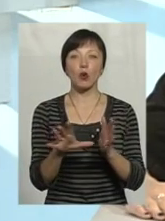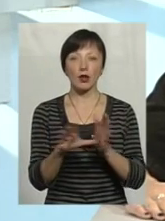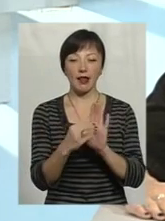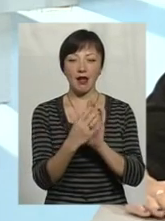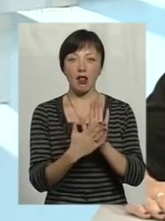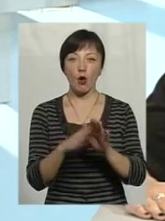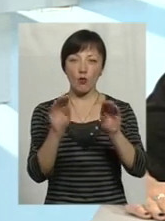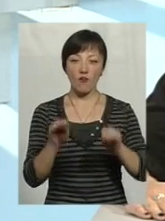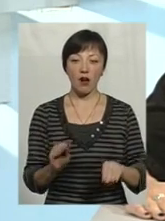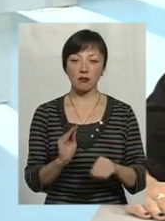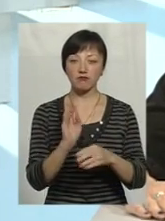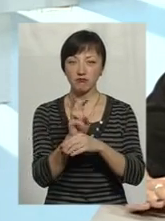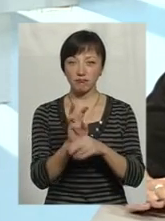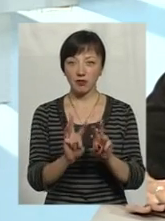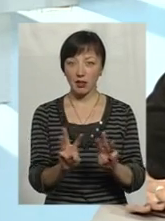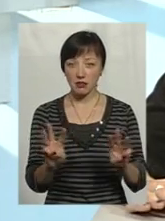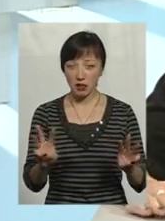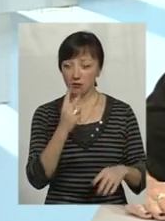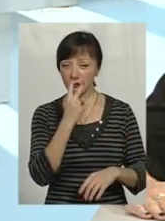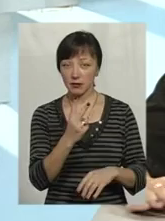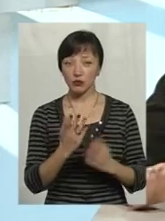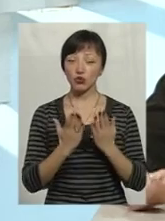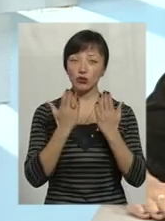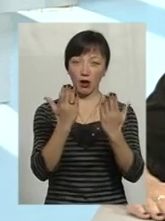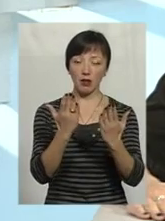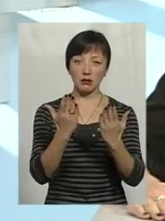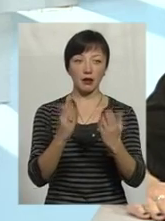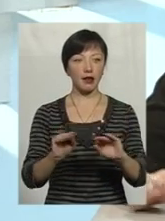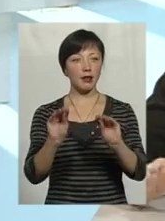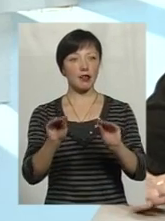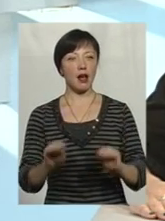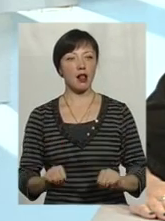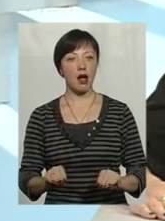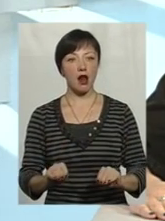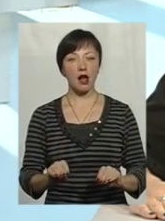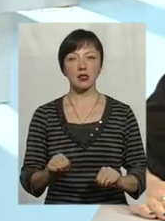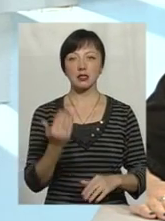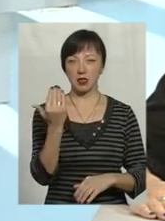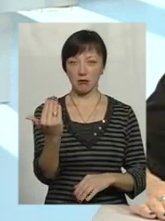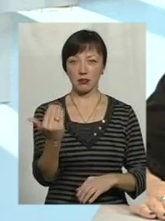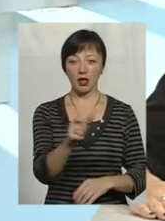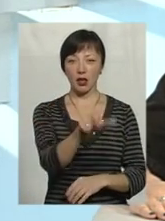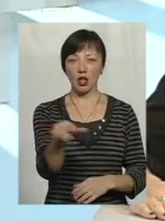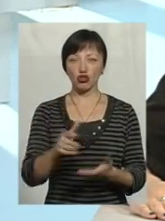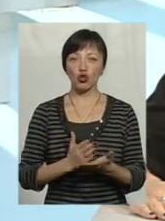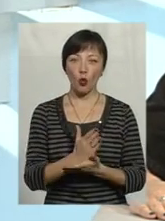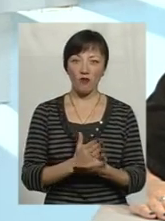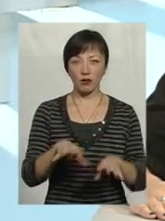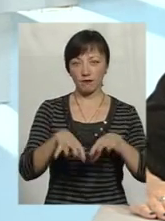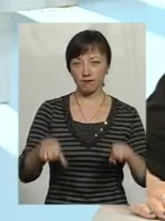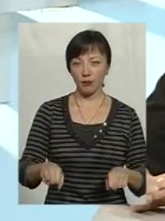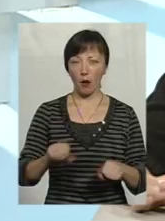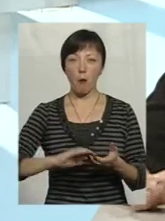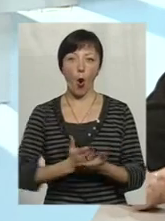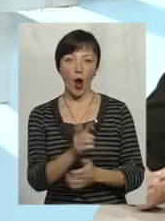чим частіше, тим краще на сайт і читати декларації чиновників, посадовців, політиків